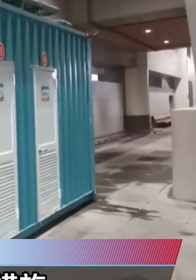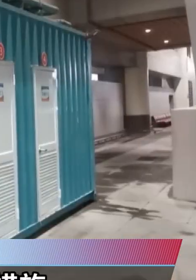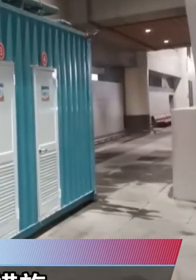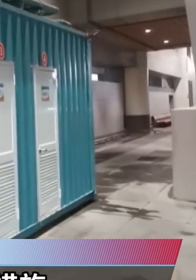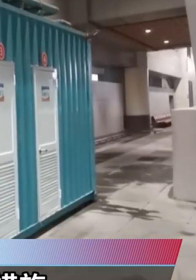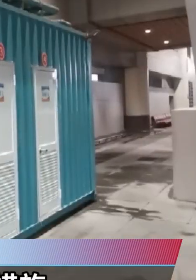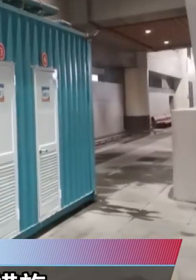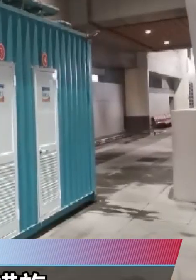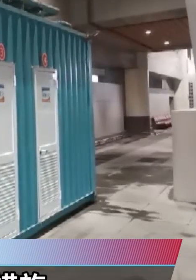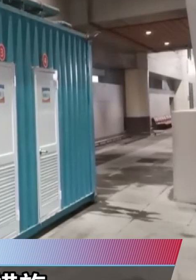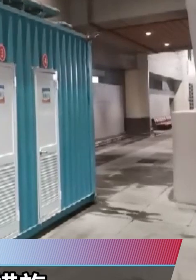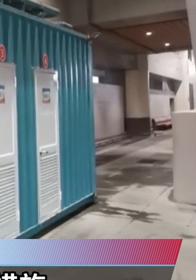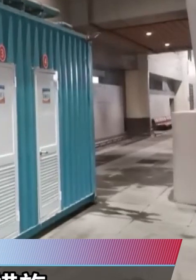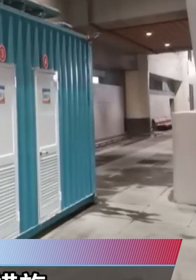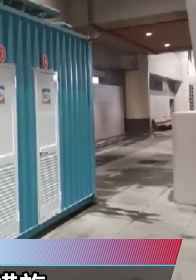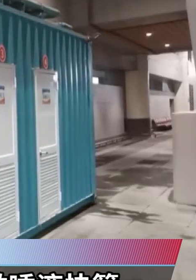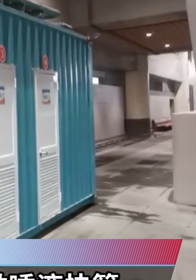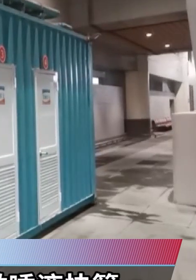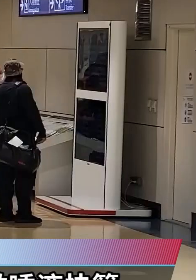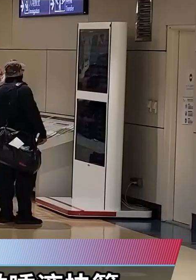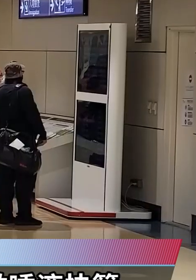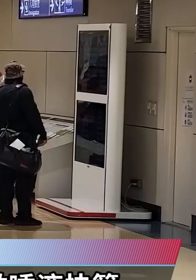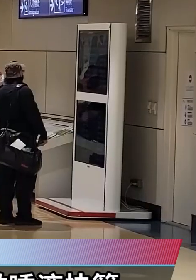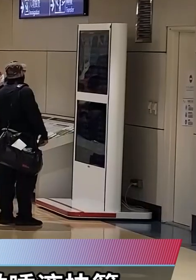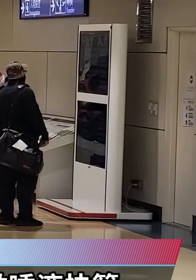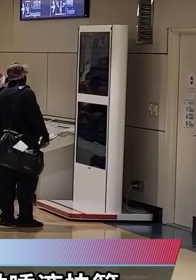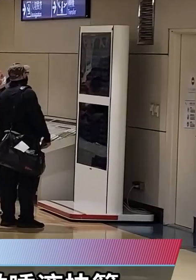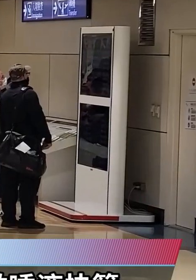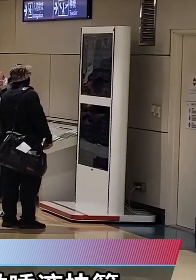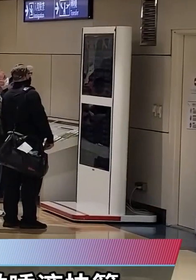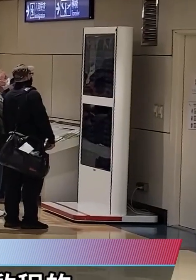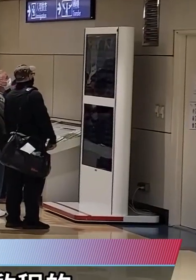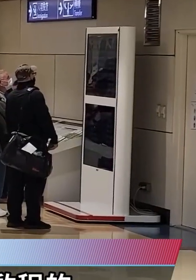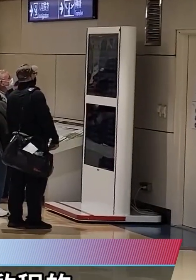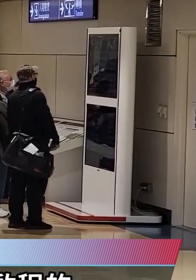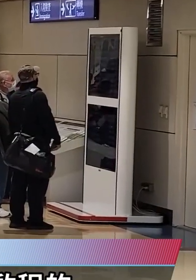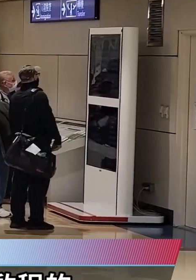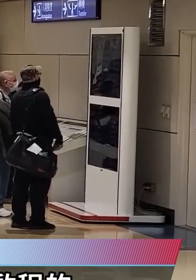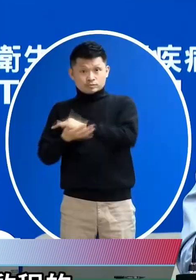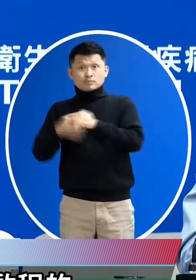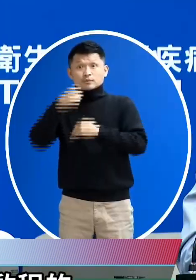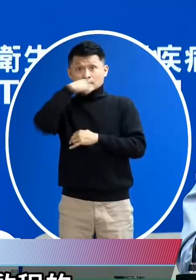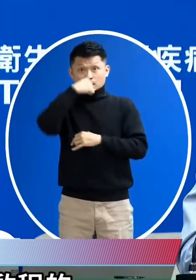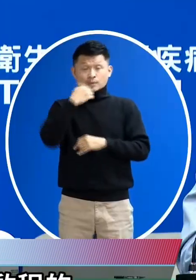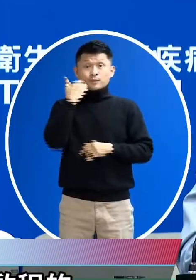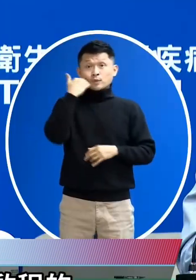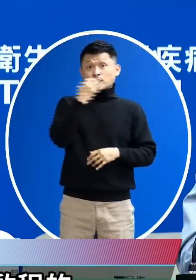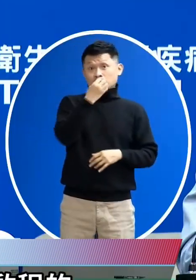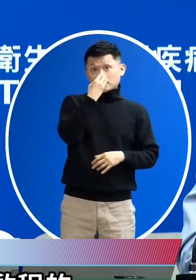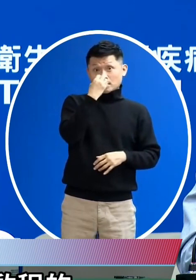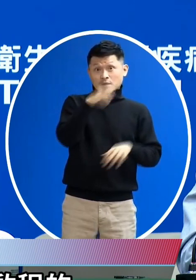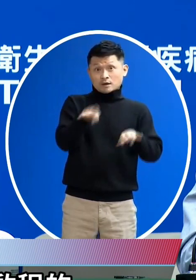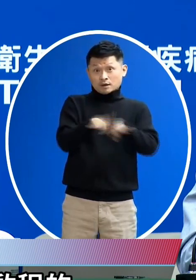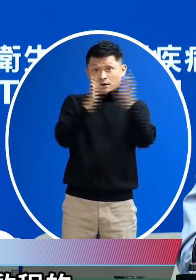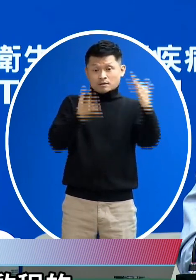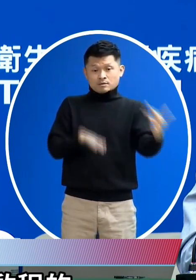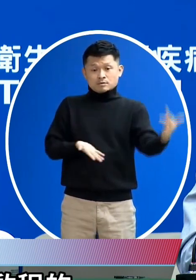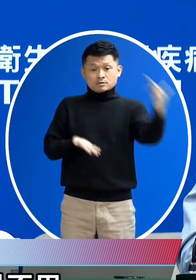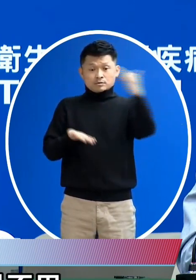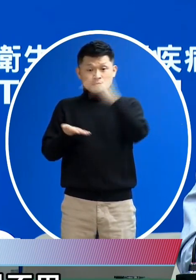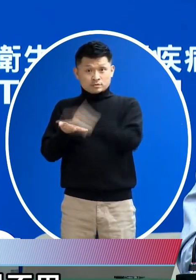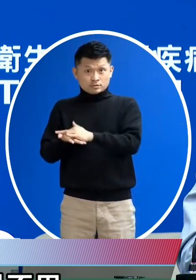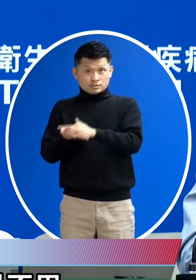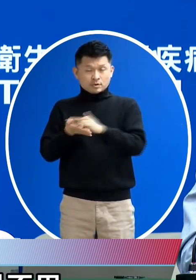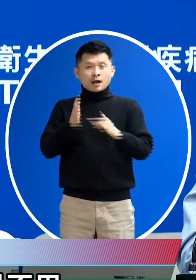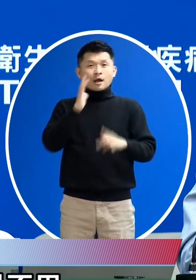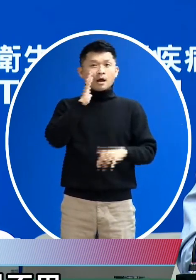20%目前是没有检疫措施了，不用再做破例落筛。那如果是香港这边自己香港启程的或澳门启